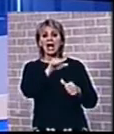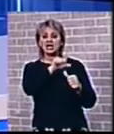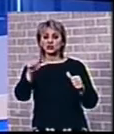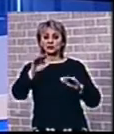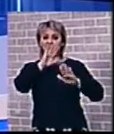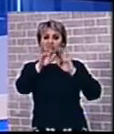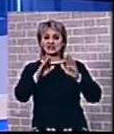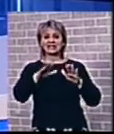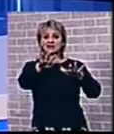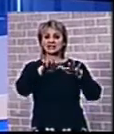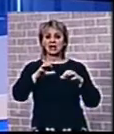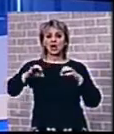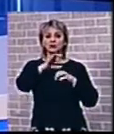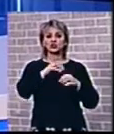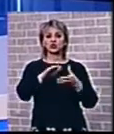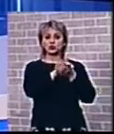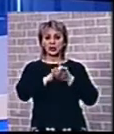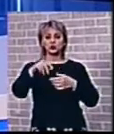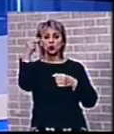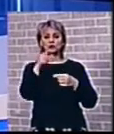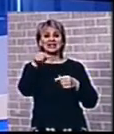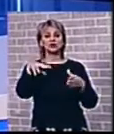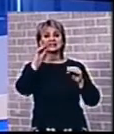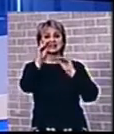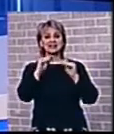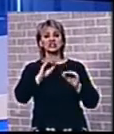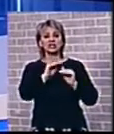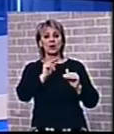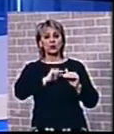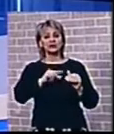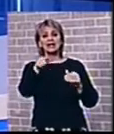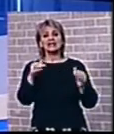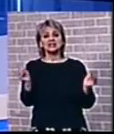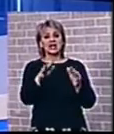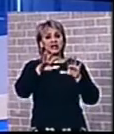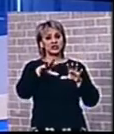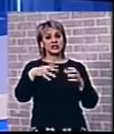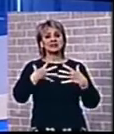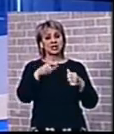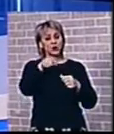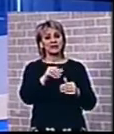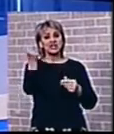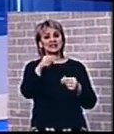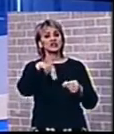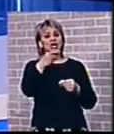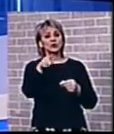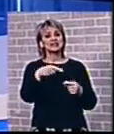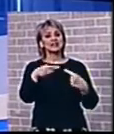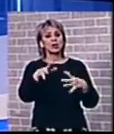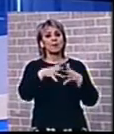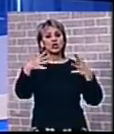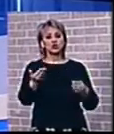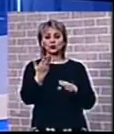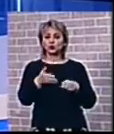Особенная выставка в зале областного союза художников. Ее составили работы детей с ограничениями здоровья. Рисование дается им иногда с